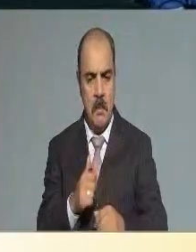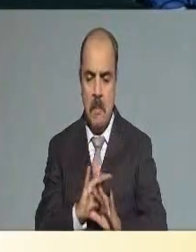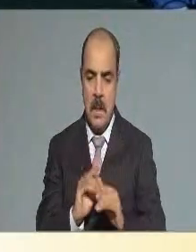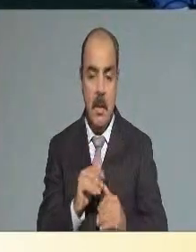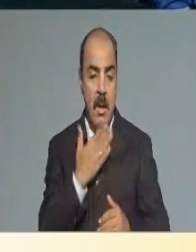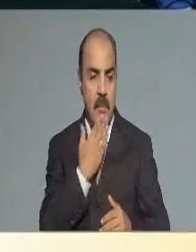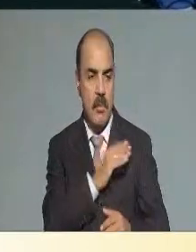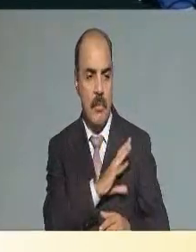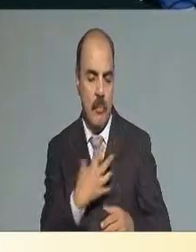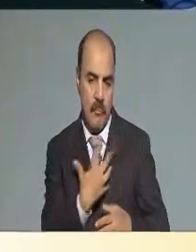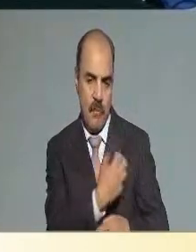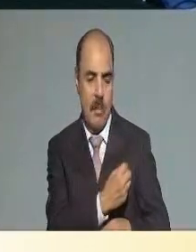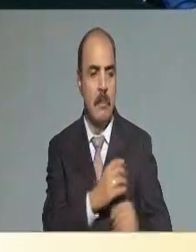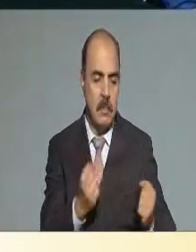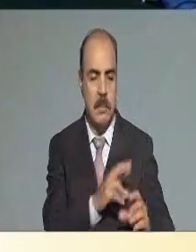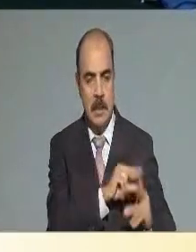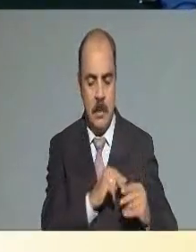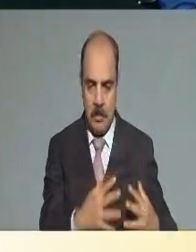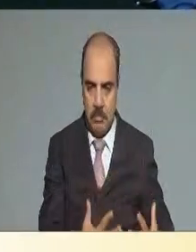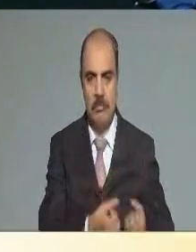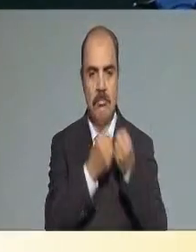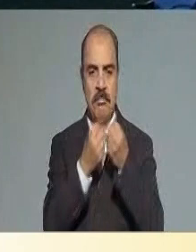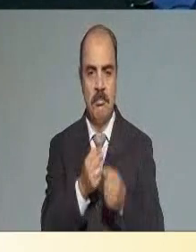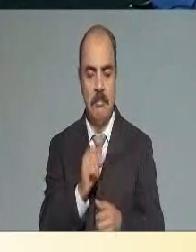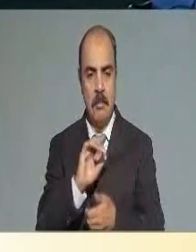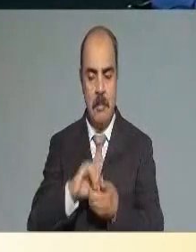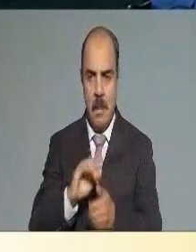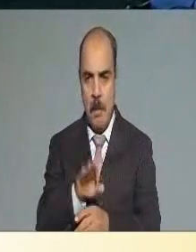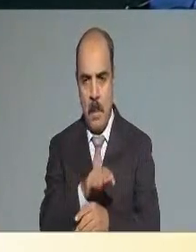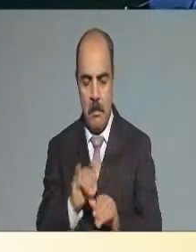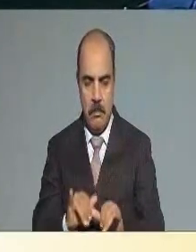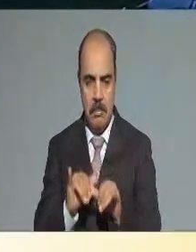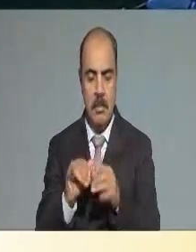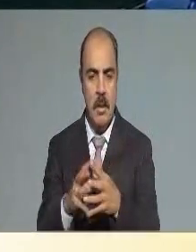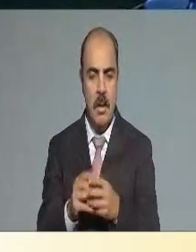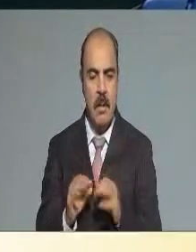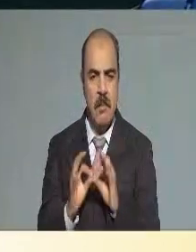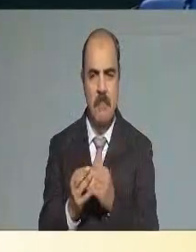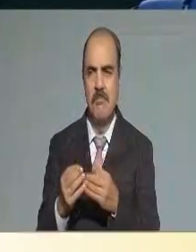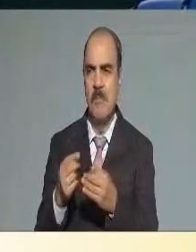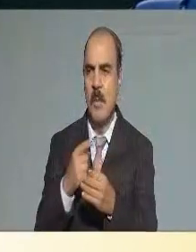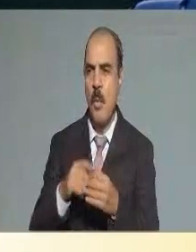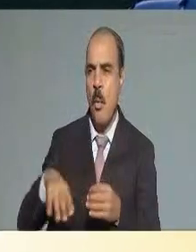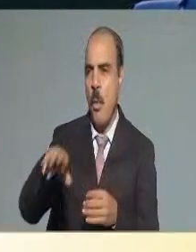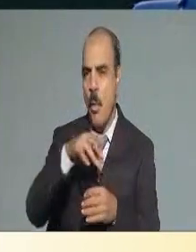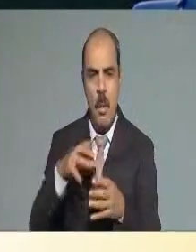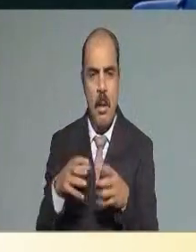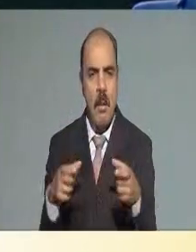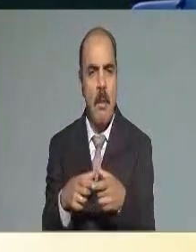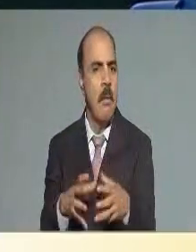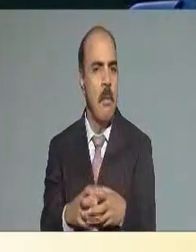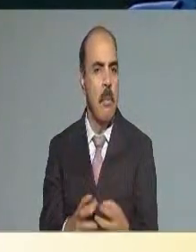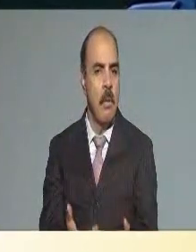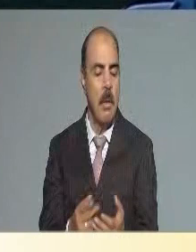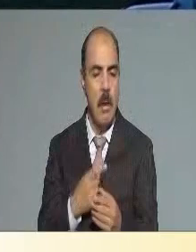البنية الاساسية التحتية اللي بنتكلم فيها. فكرة بقى الاستثمار ومن مثل هذه جهة ممكن